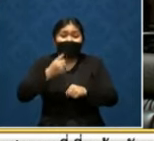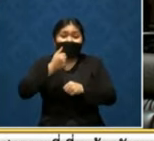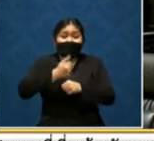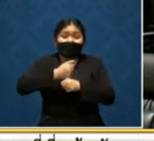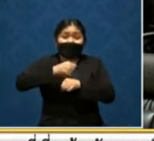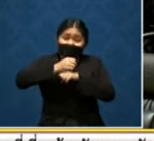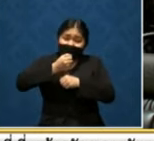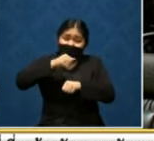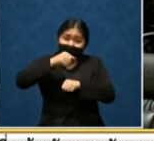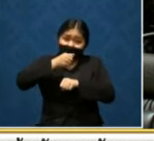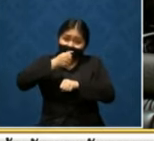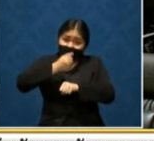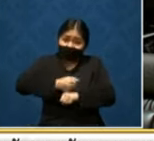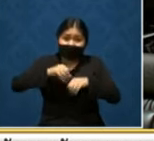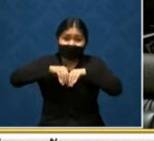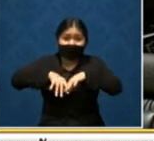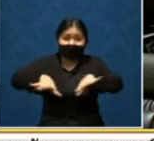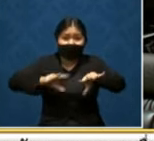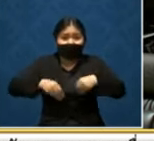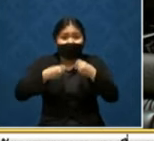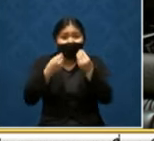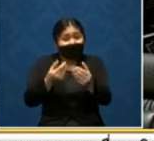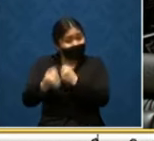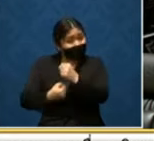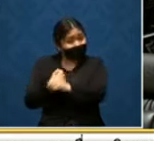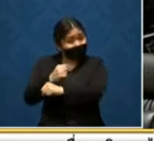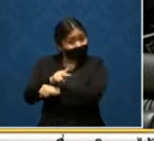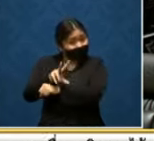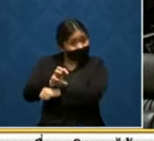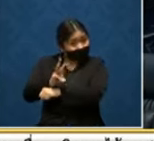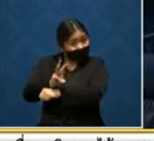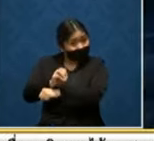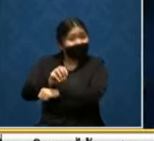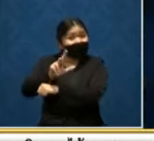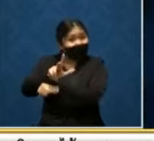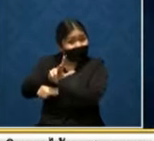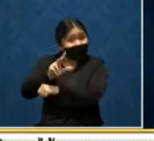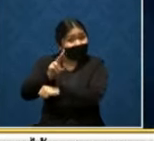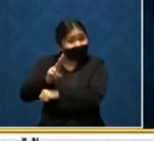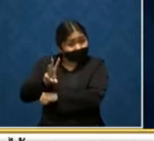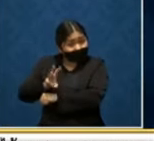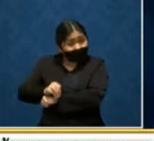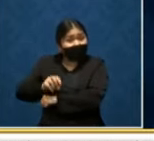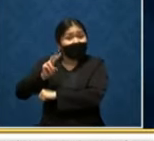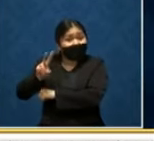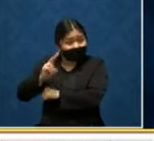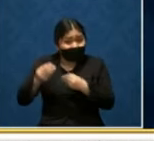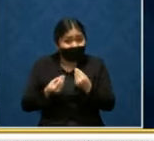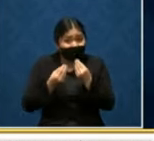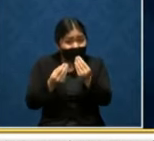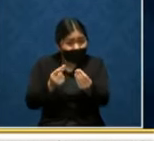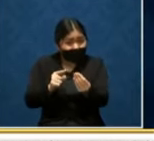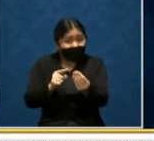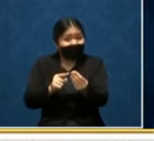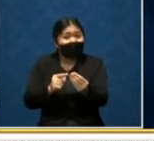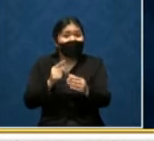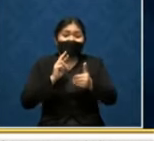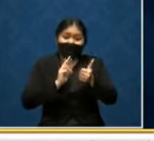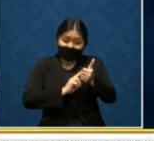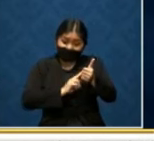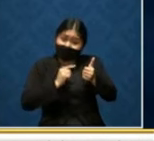แก่อปทประจำปี 2563และ 2562วันครั้งที่17/2562โดยรองปลัดมือทำงาน